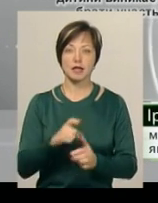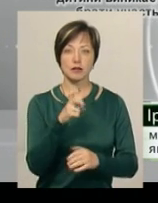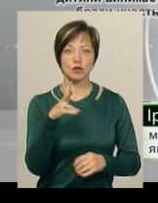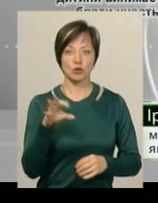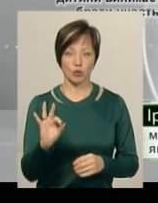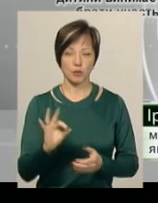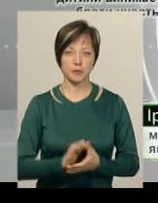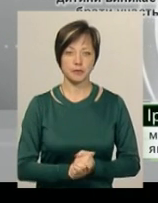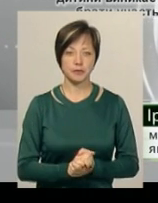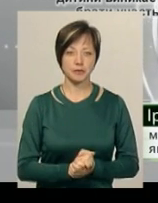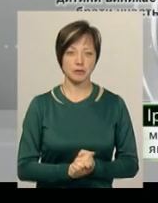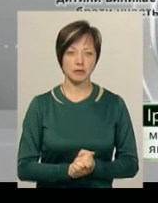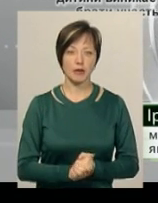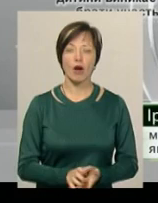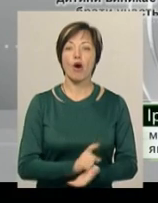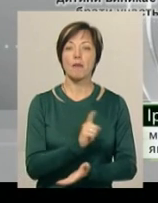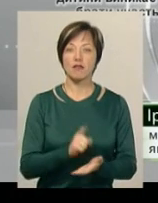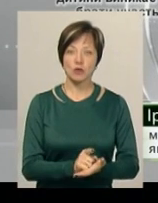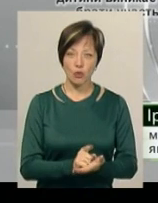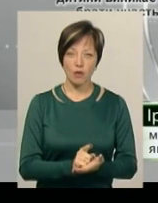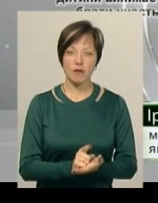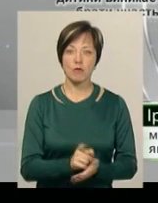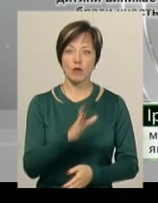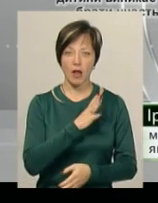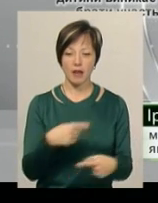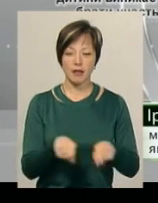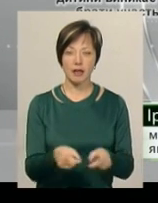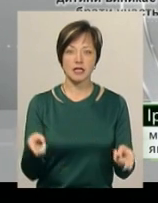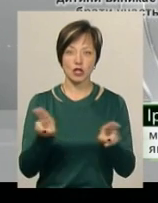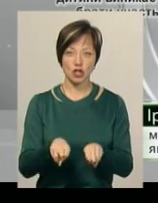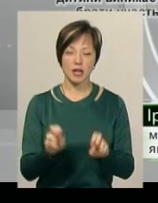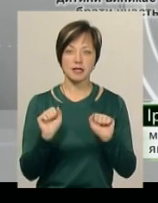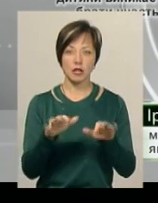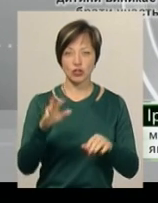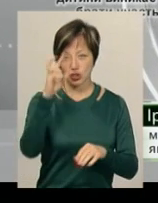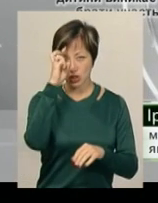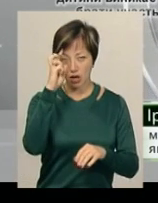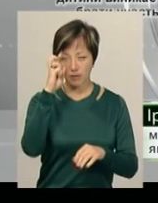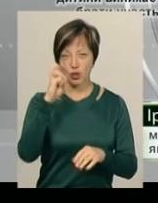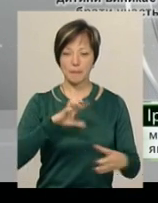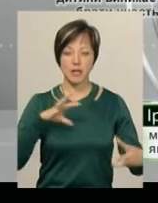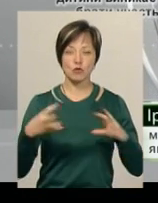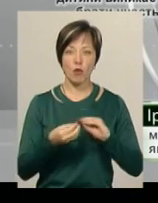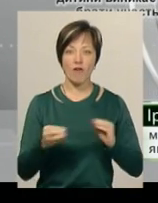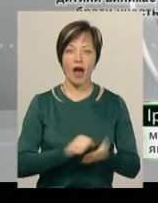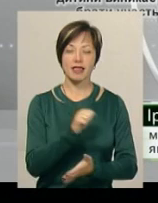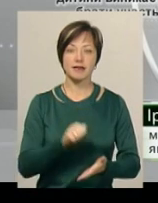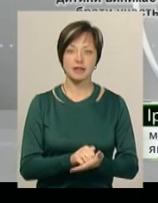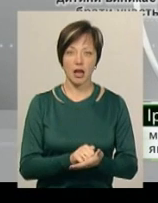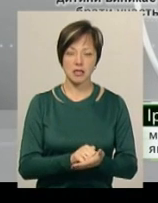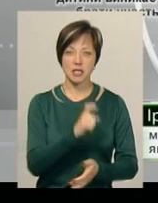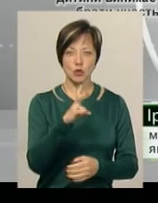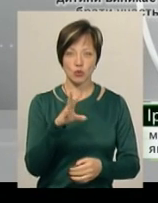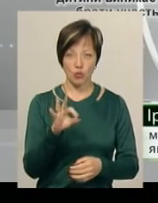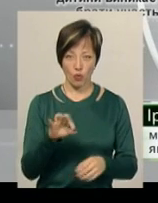зовнішнього незалежного оцінювання. Обов'язково, як була, так і залишається здача державної підсумкової атестації у